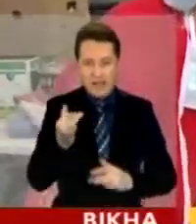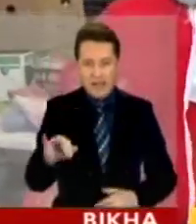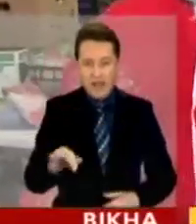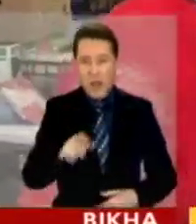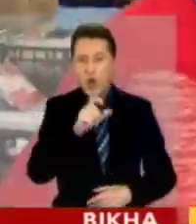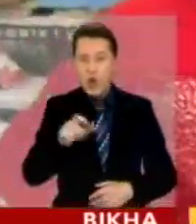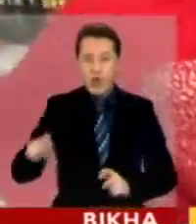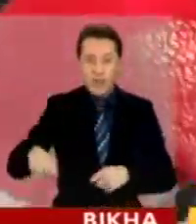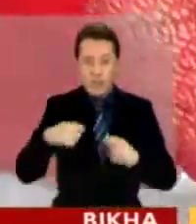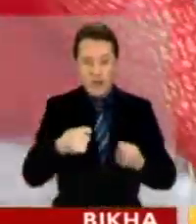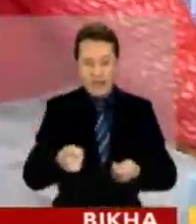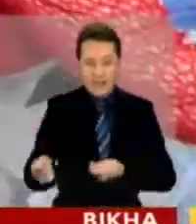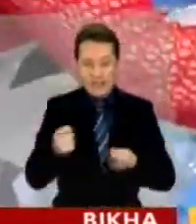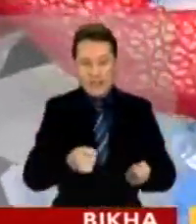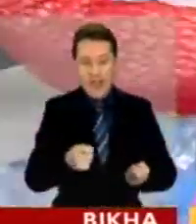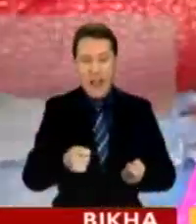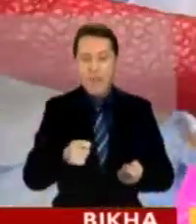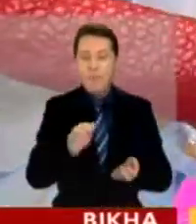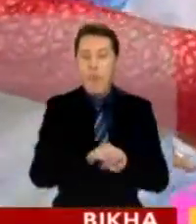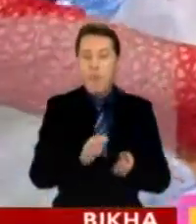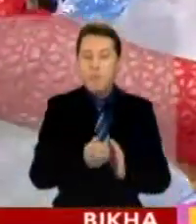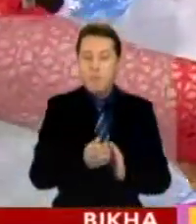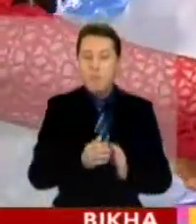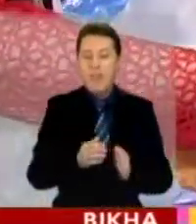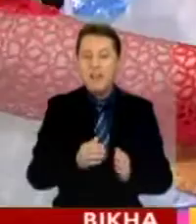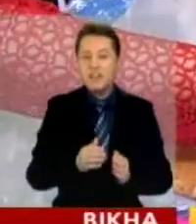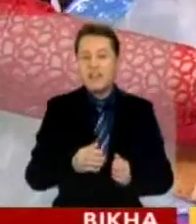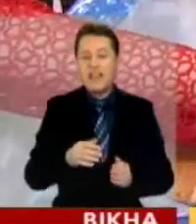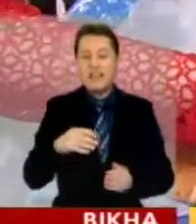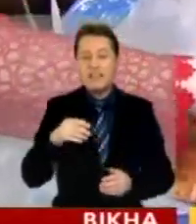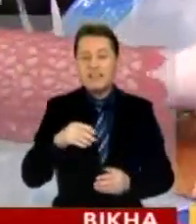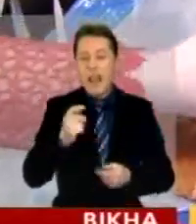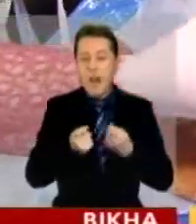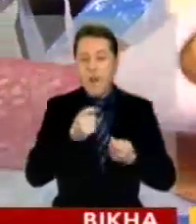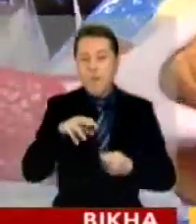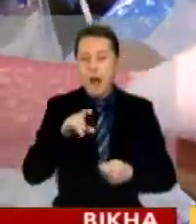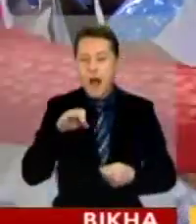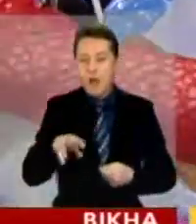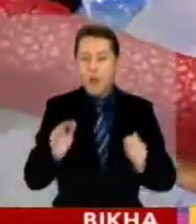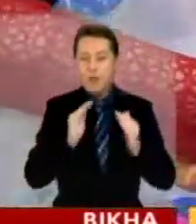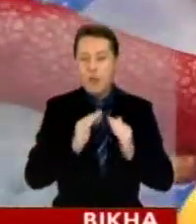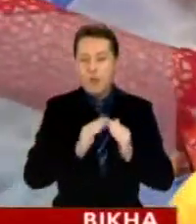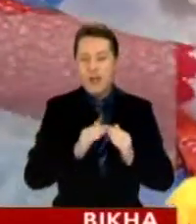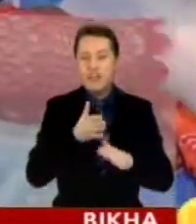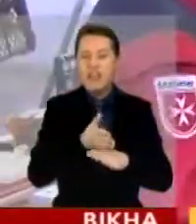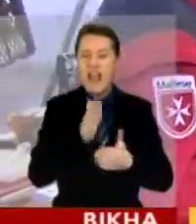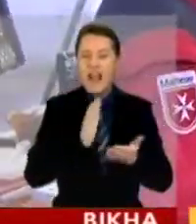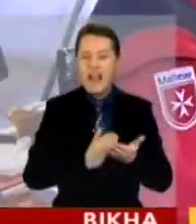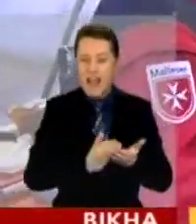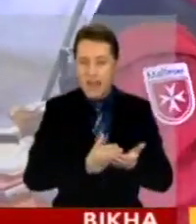пиріг, бачите? О, це з маком. Це з маком. Ось передали такий домашній, мабуть, дуже смачний хлібчик,